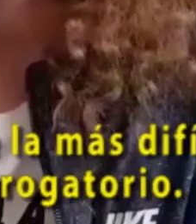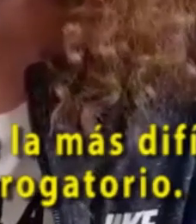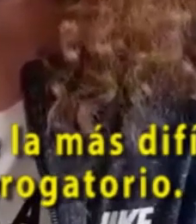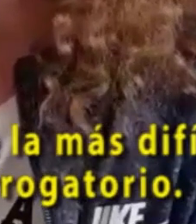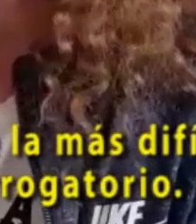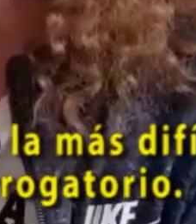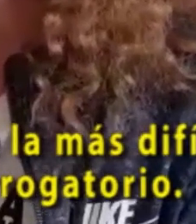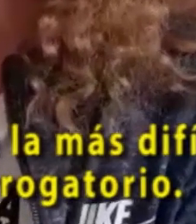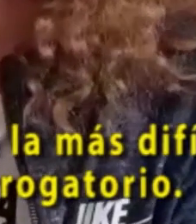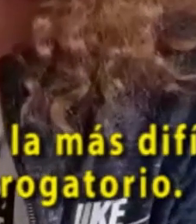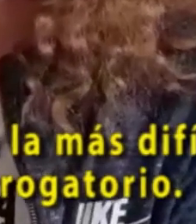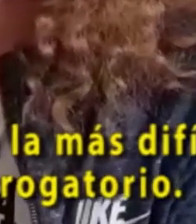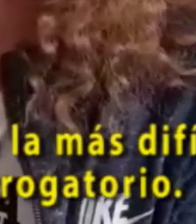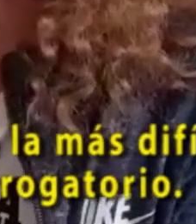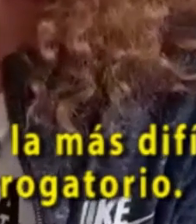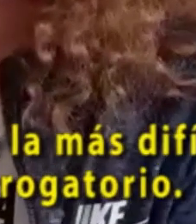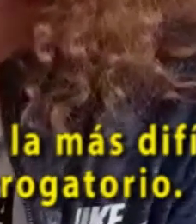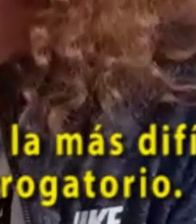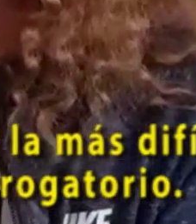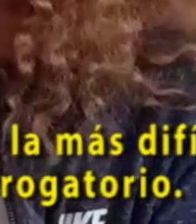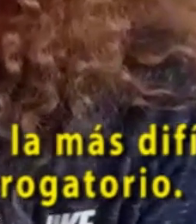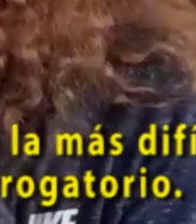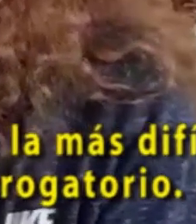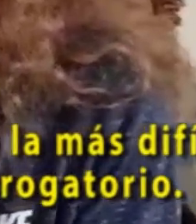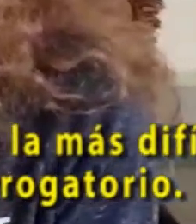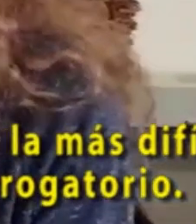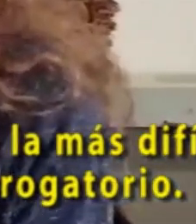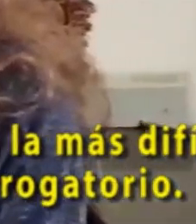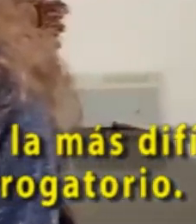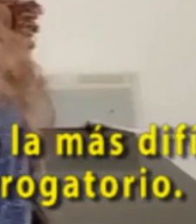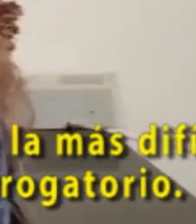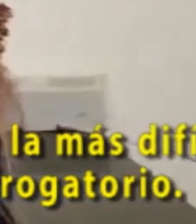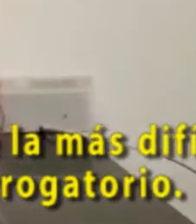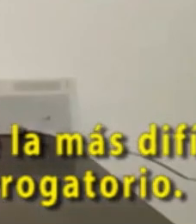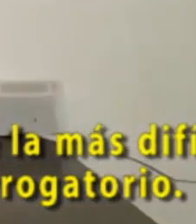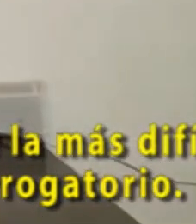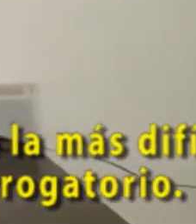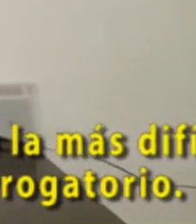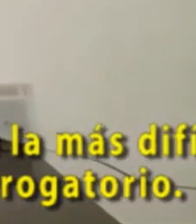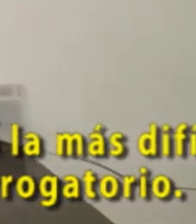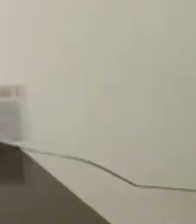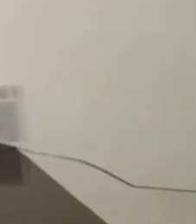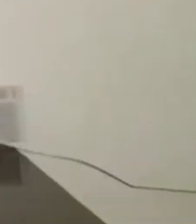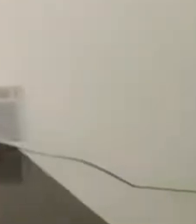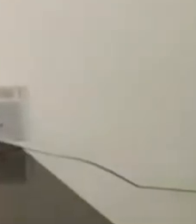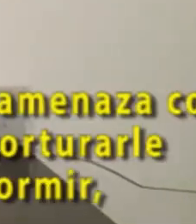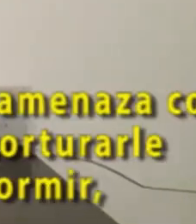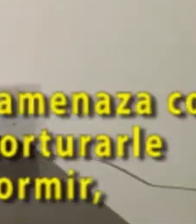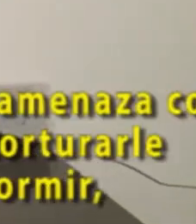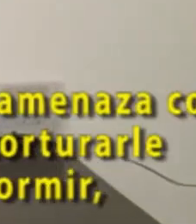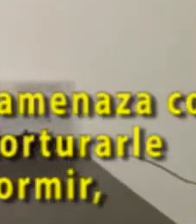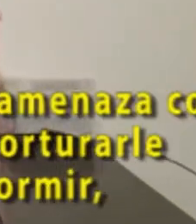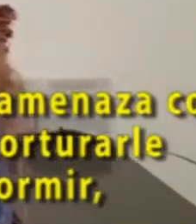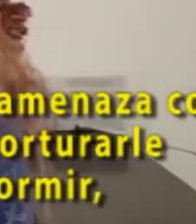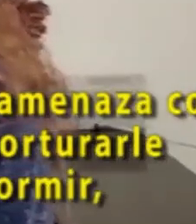طبعا الطفل الفلسطيني بعاني بالاعتقال من أصعب إشي أو أصعب فترة، اللي هي فترة التحقيق، اللي